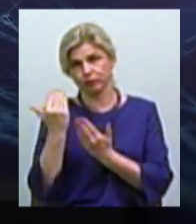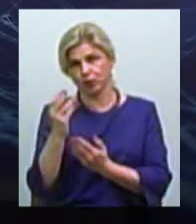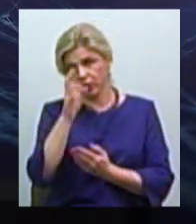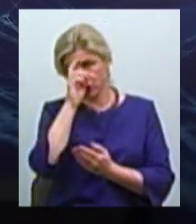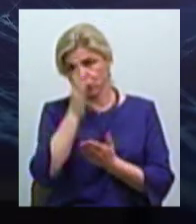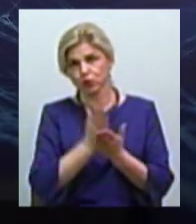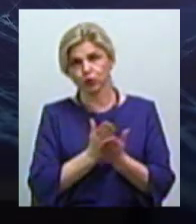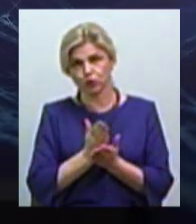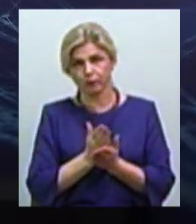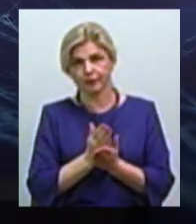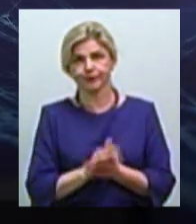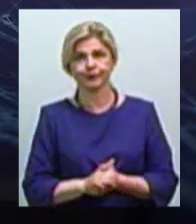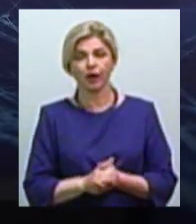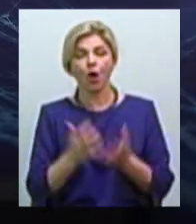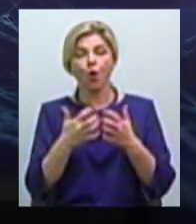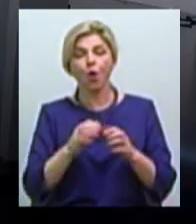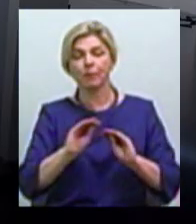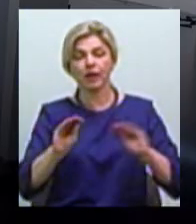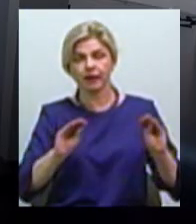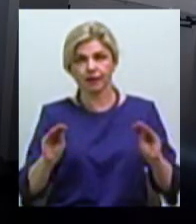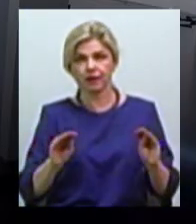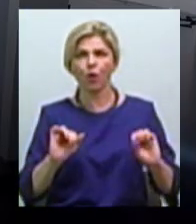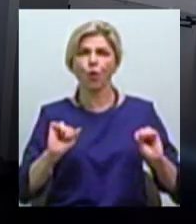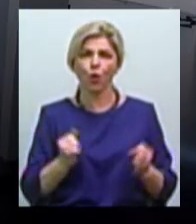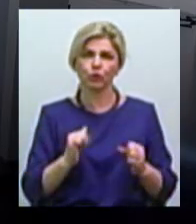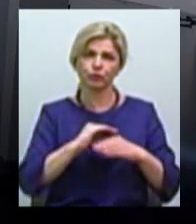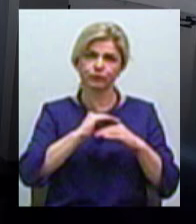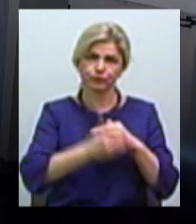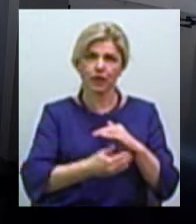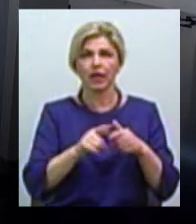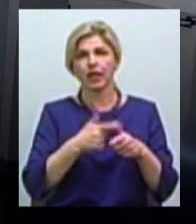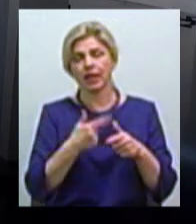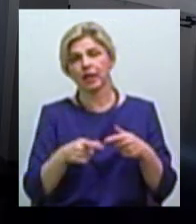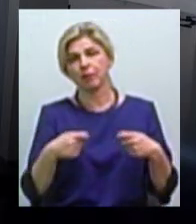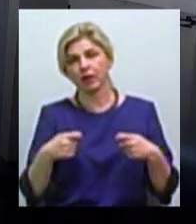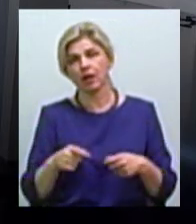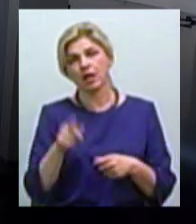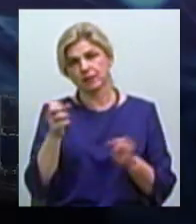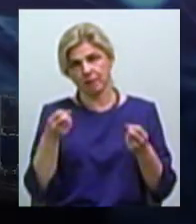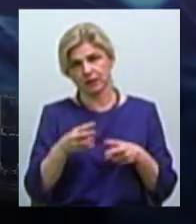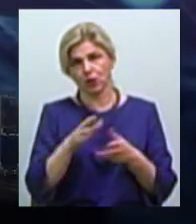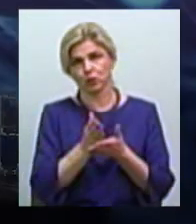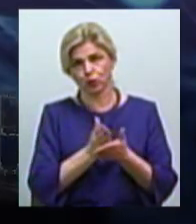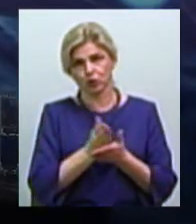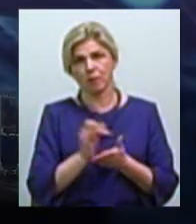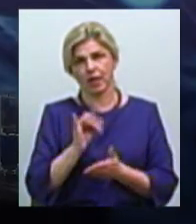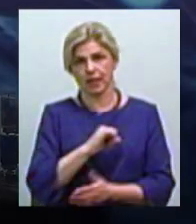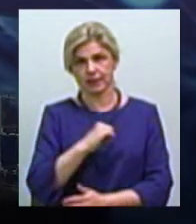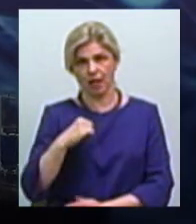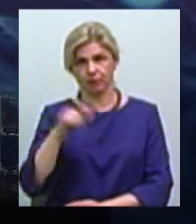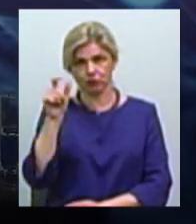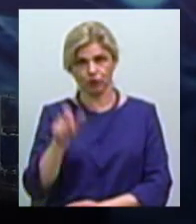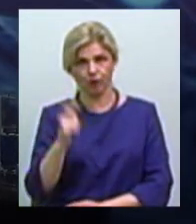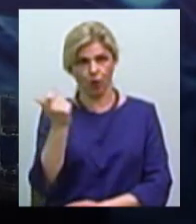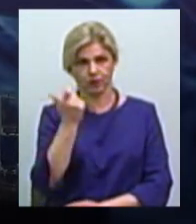Держпродспоживслужба. Тобто обладнанням цих прилавків займається Держпродспоживслужба і сам